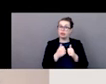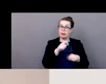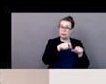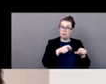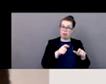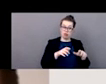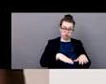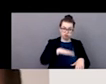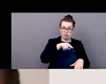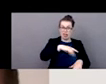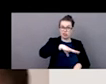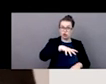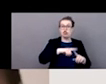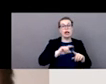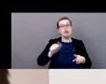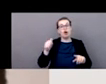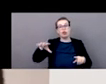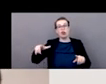migrants aux travailleurs migrants